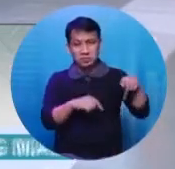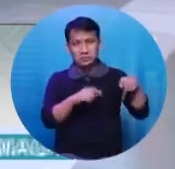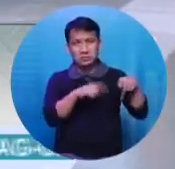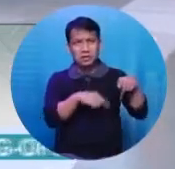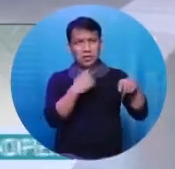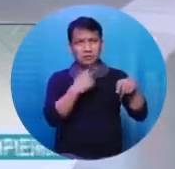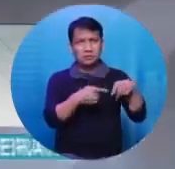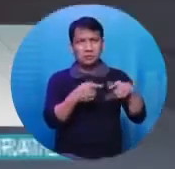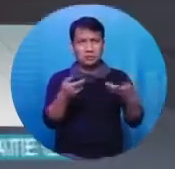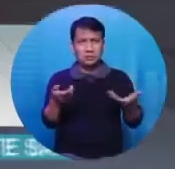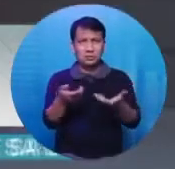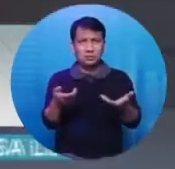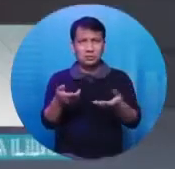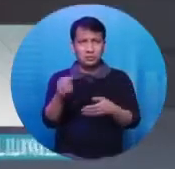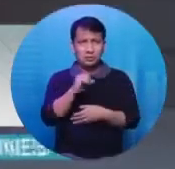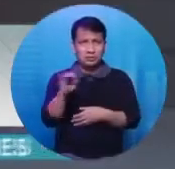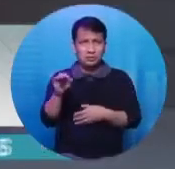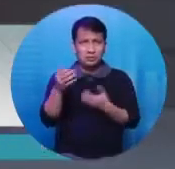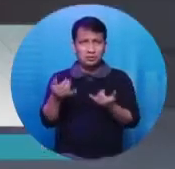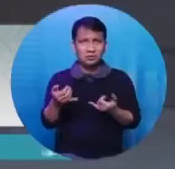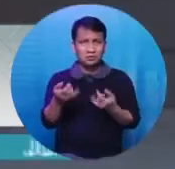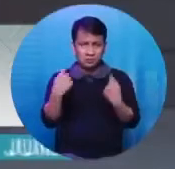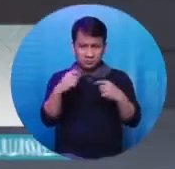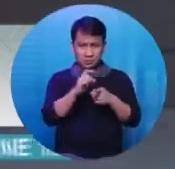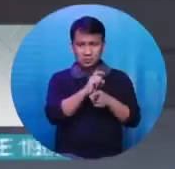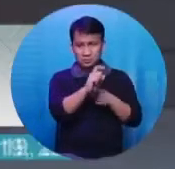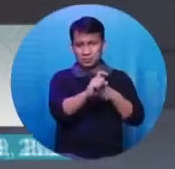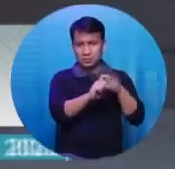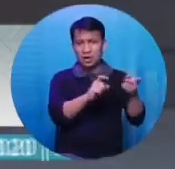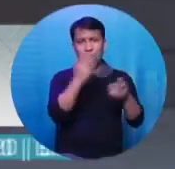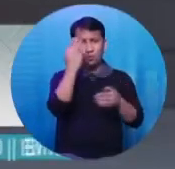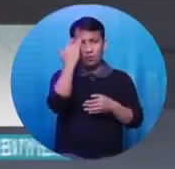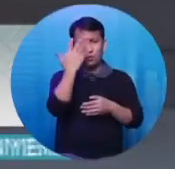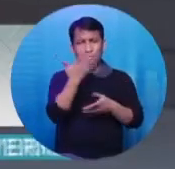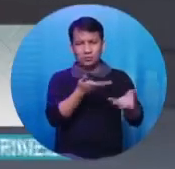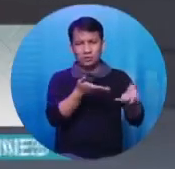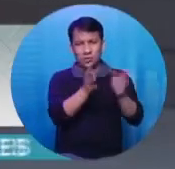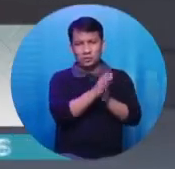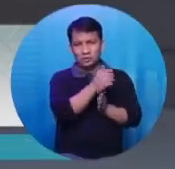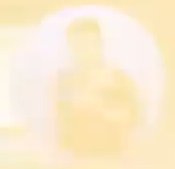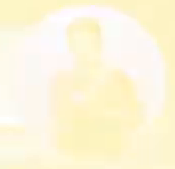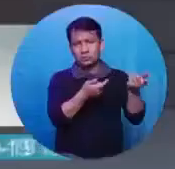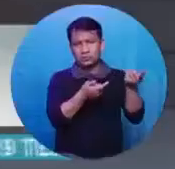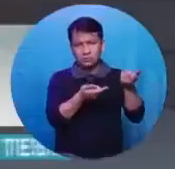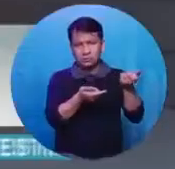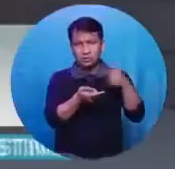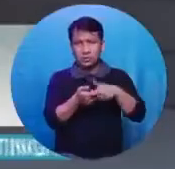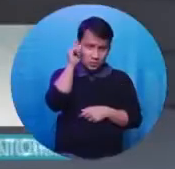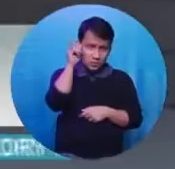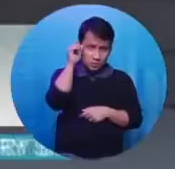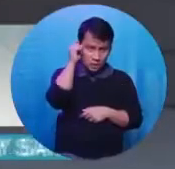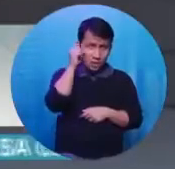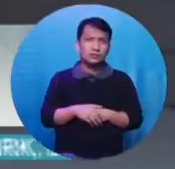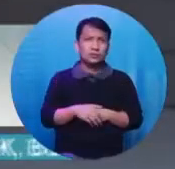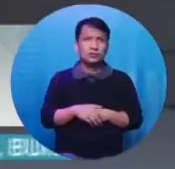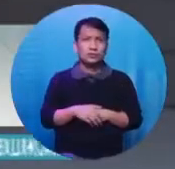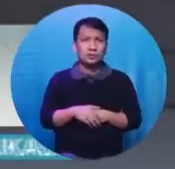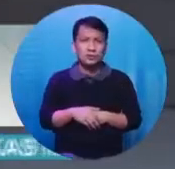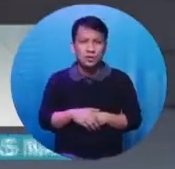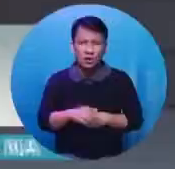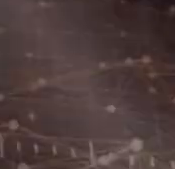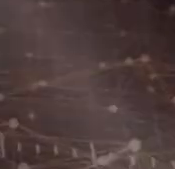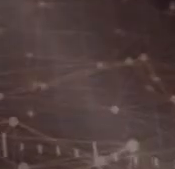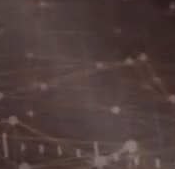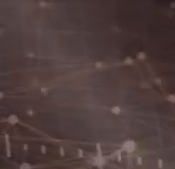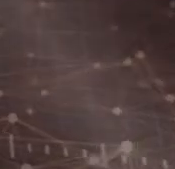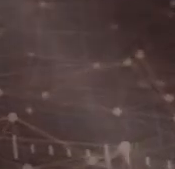tawag. And nagpatay na rin po pero tinetext pa rin namin siya para makunan siya ng panig niya. Miss Isa. Hello. Okay, ano po